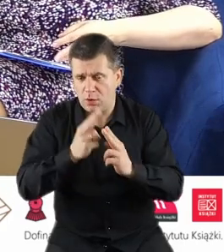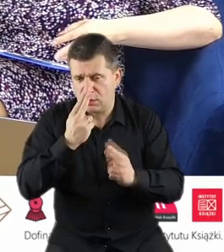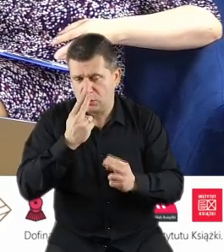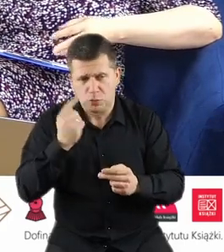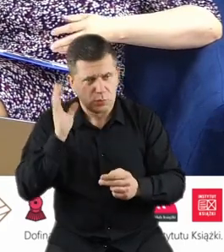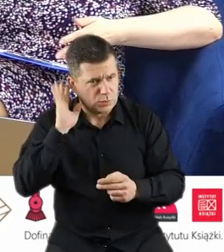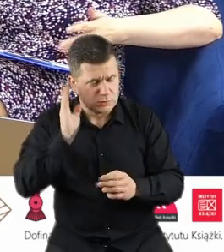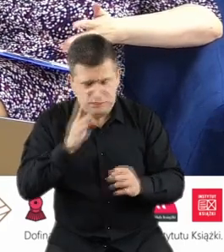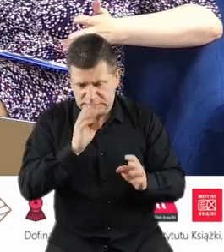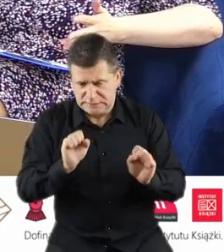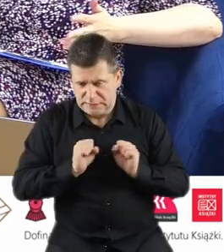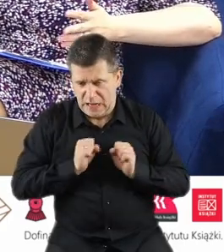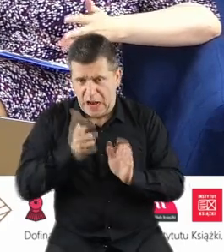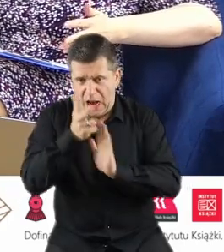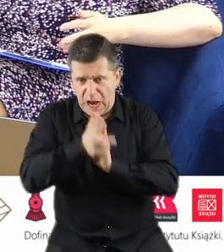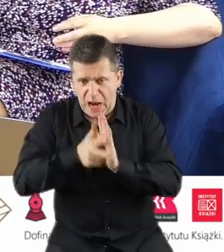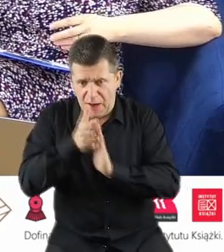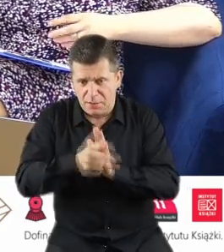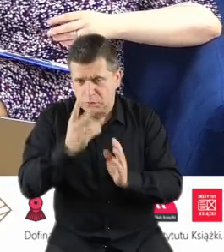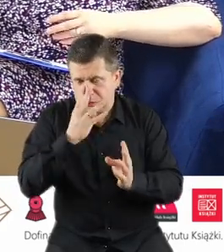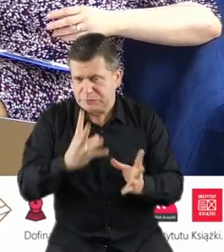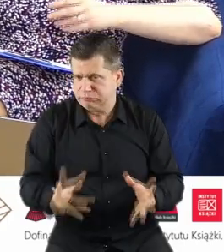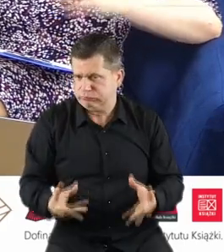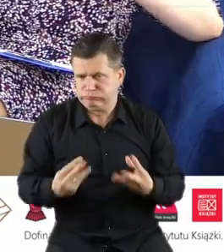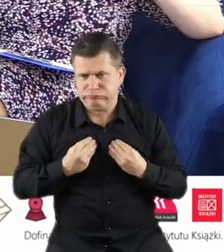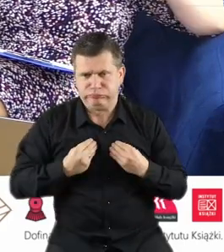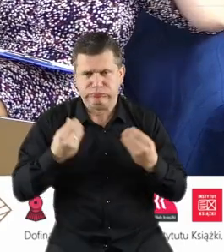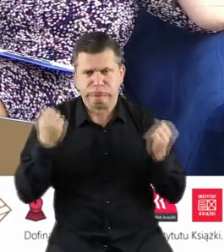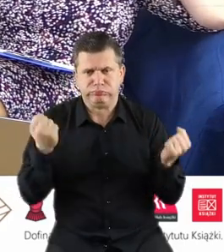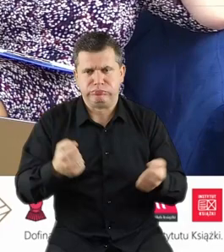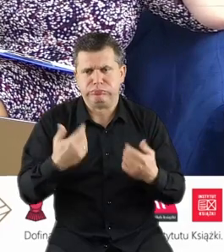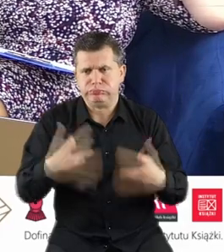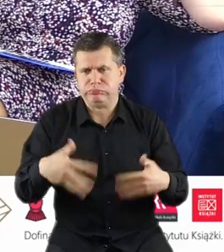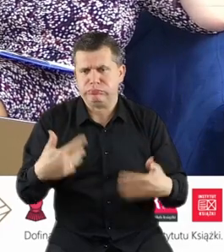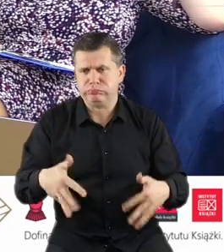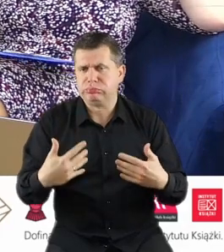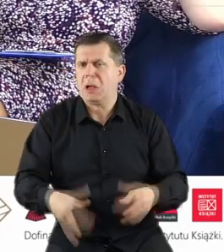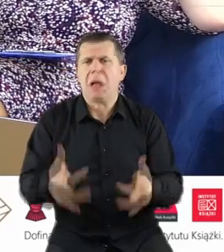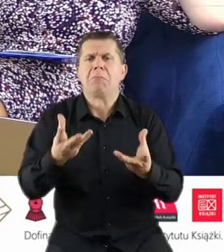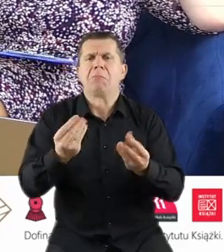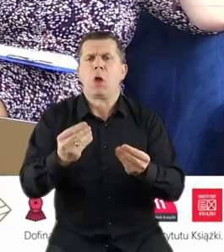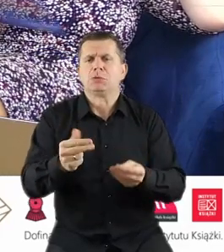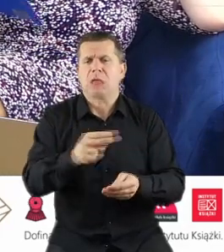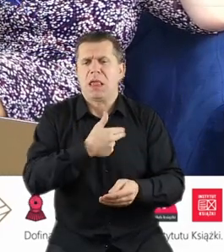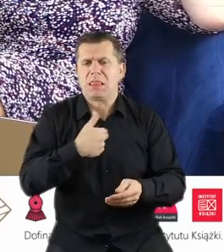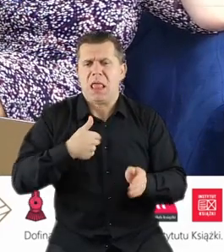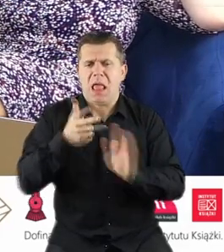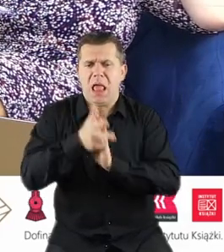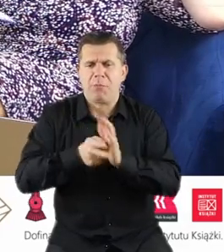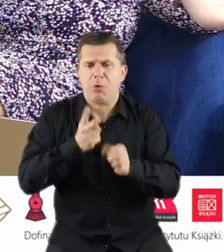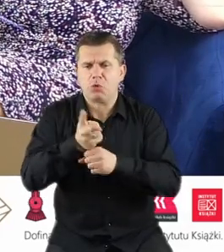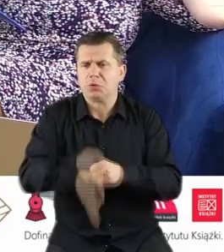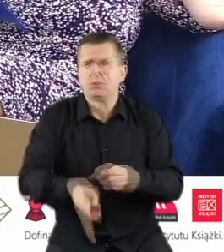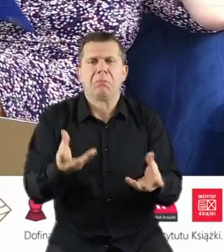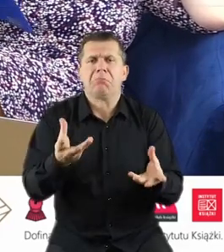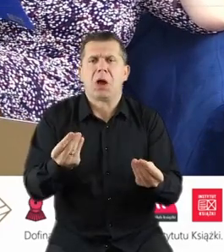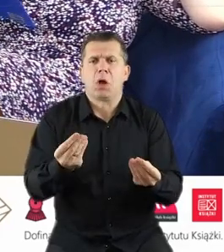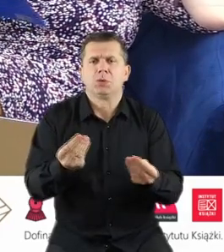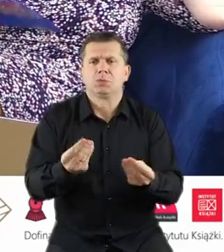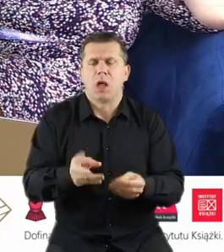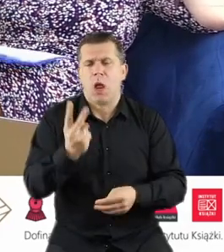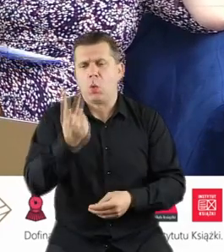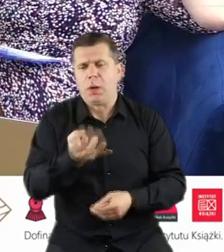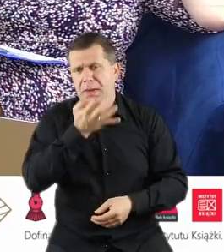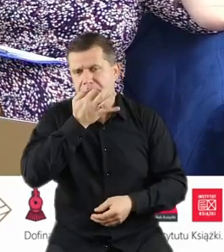do kamery to już całkowicie po prostu przerażająco. Po co komu dostęp do naszej kamery? To raz, ale drugie